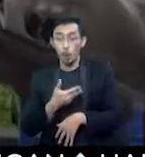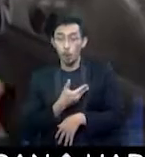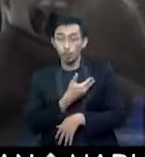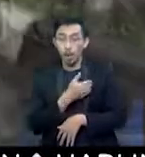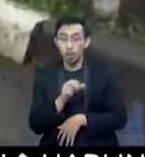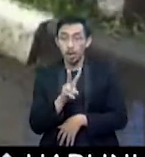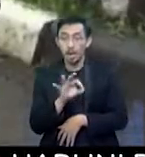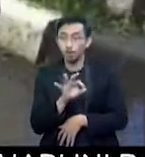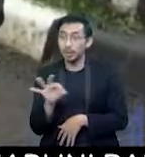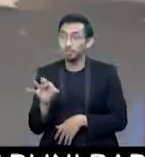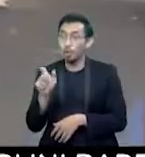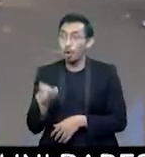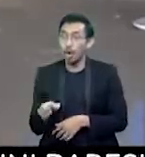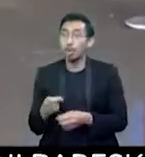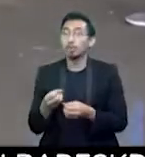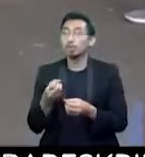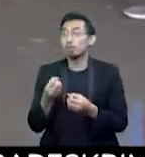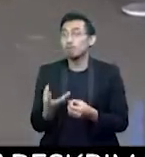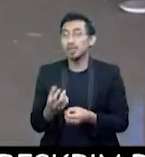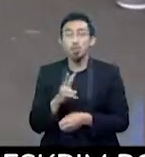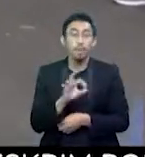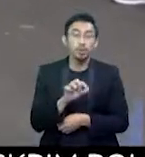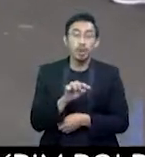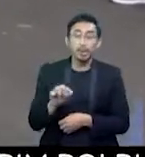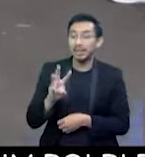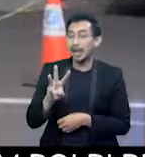kerugian 20 hingga 30 triliun rupiah.